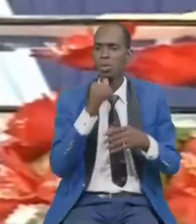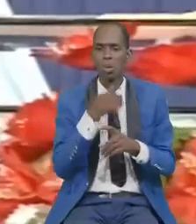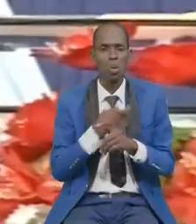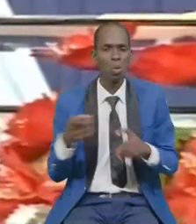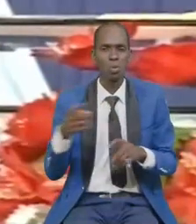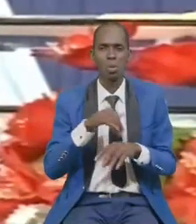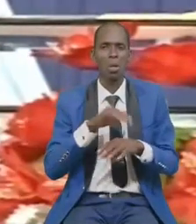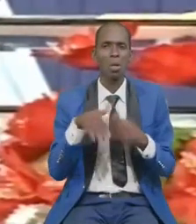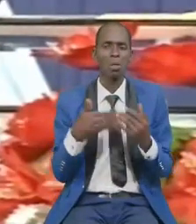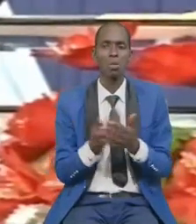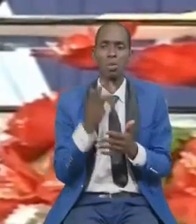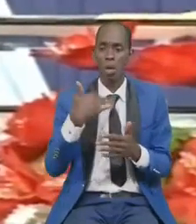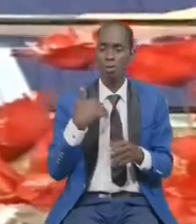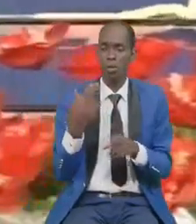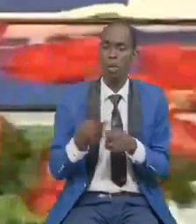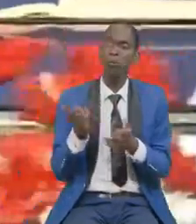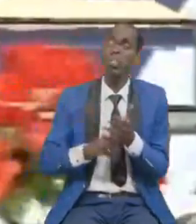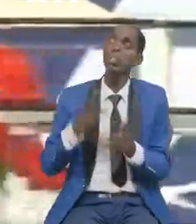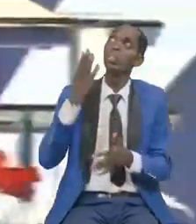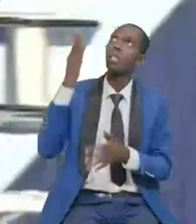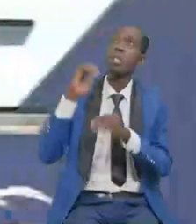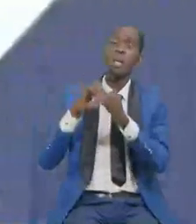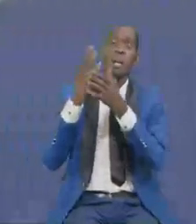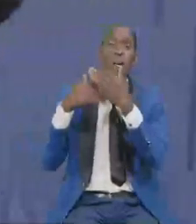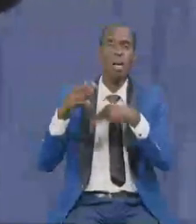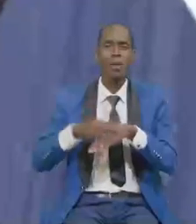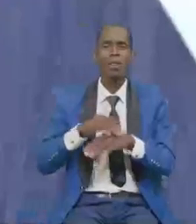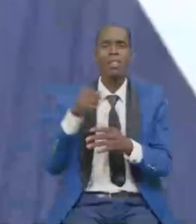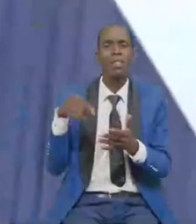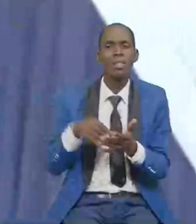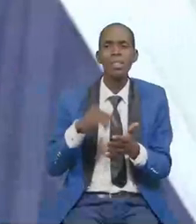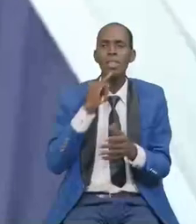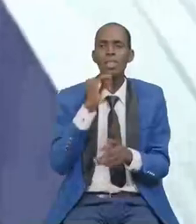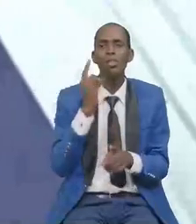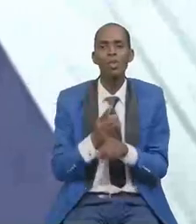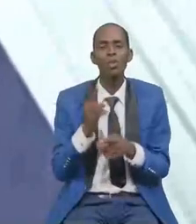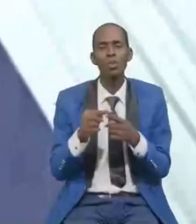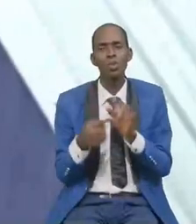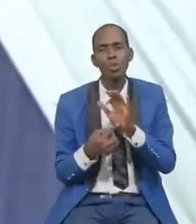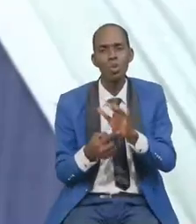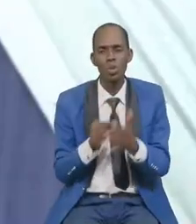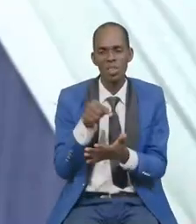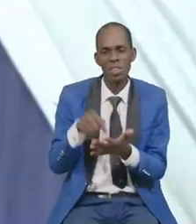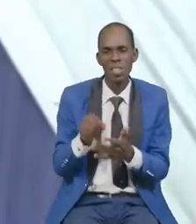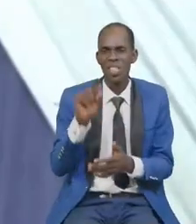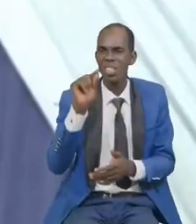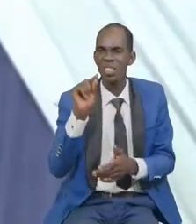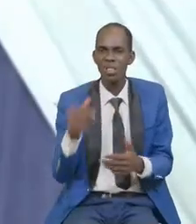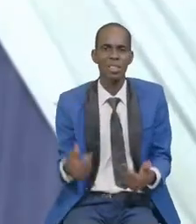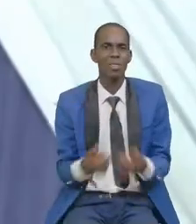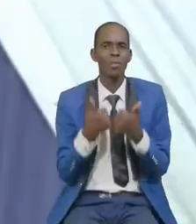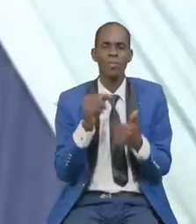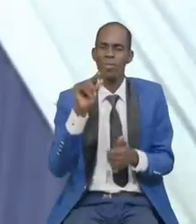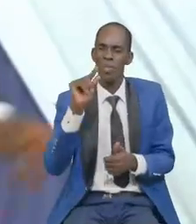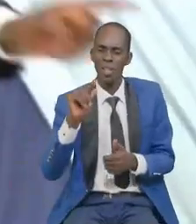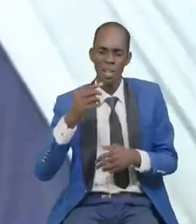nom dans le livre de vie. C'est simplement pour montrer ce petit défi, cette petite difficulté,